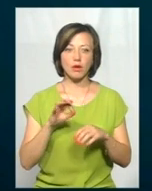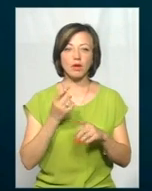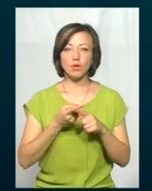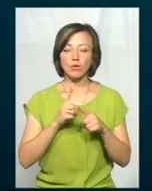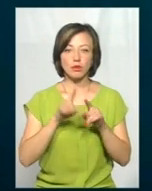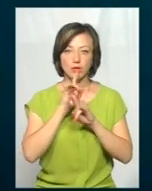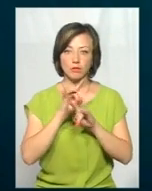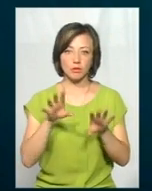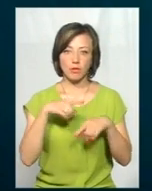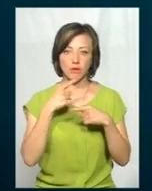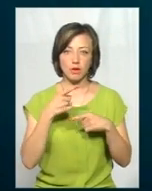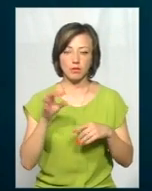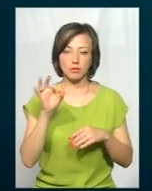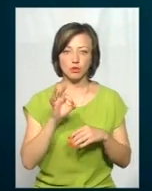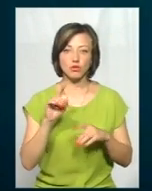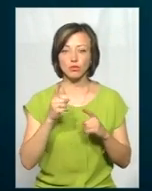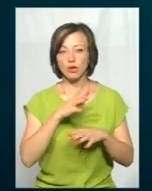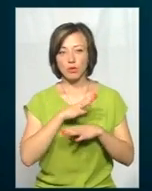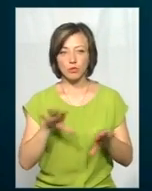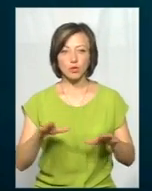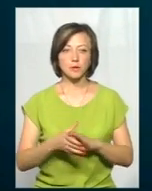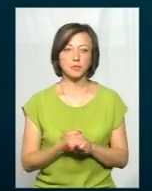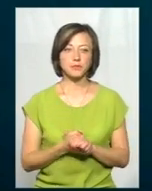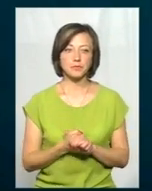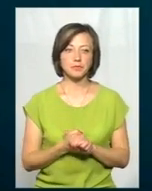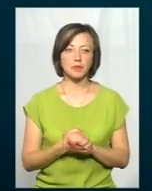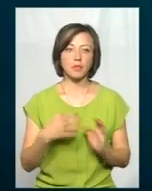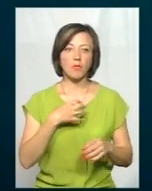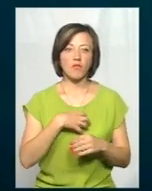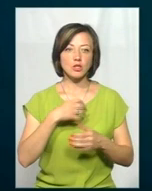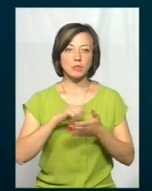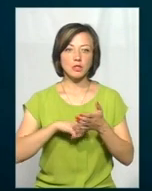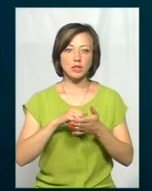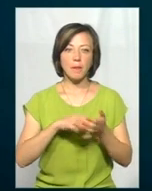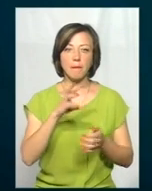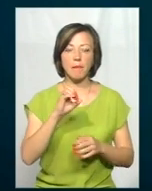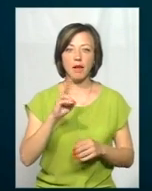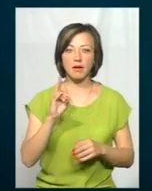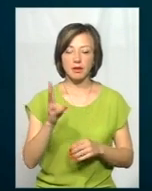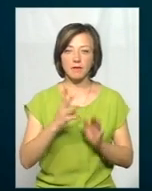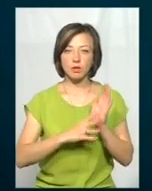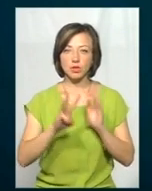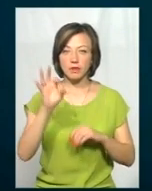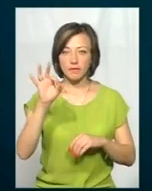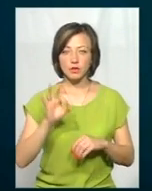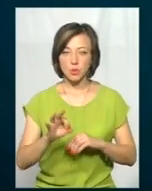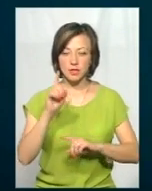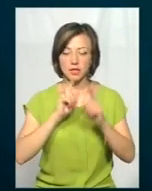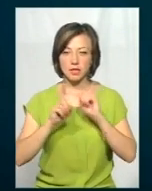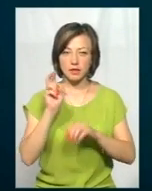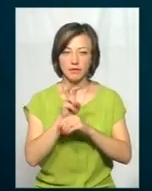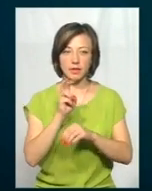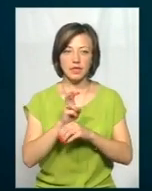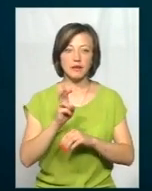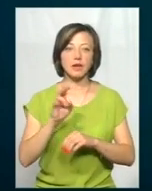там говорити, там, чому не був, а там була поважна причина. Сергій Мельник, 93%